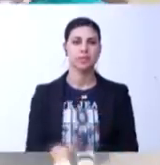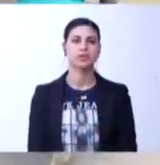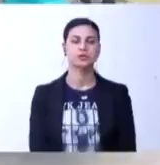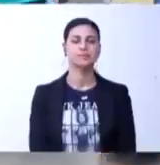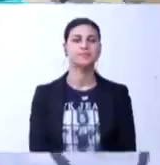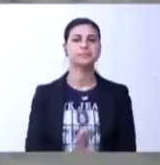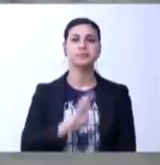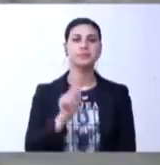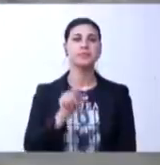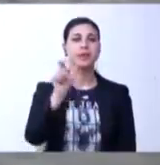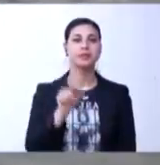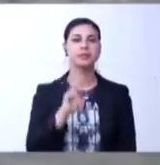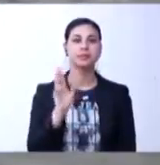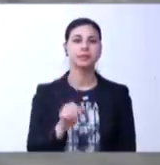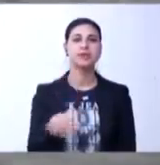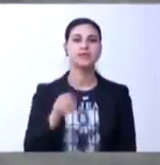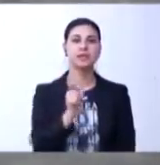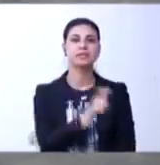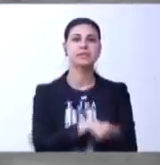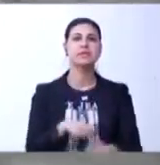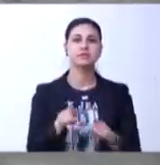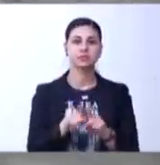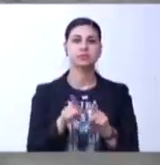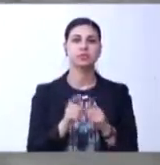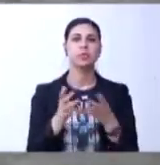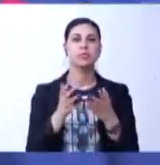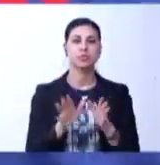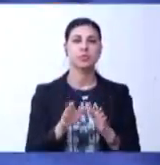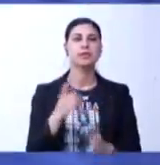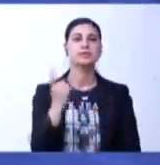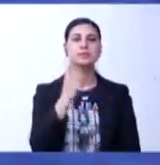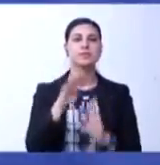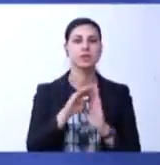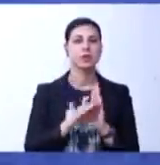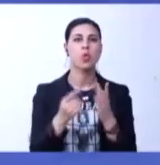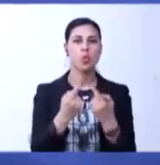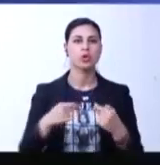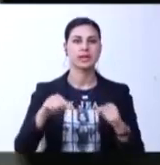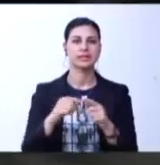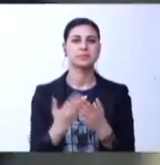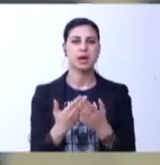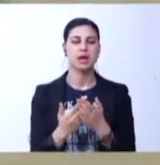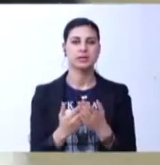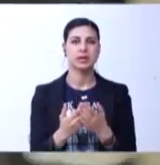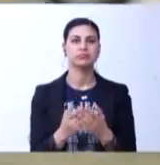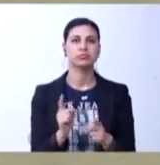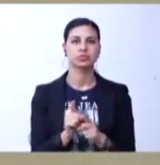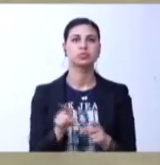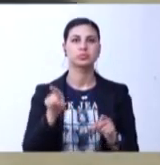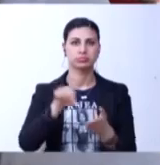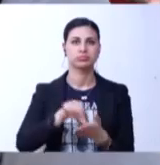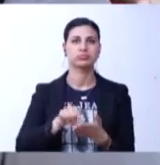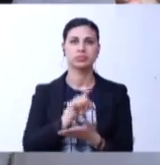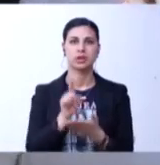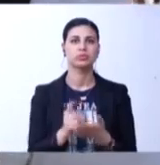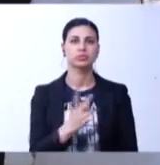ყველა ადამიანი და საზოგადოების ყველა წევრი და მეთუმეტეს საზოგადოებრივი ორგანიზაციები კარგია რომ მსგავს ღონისძიებაში